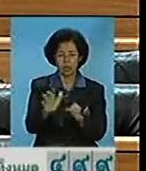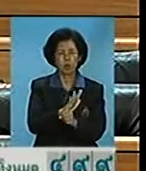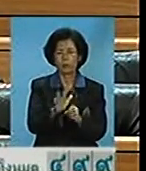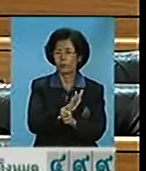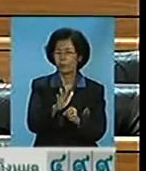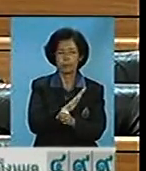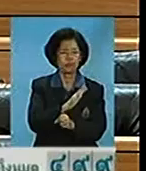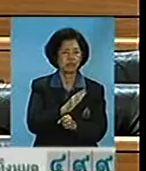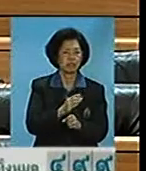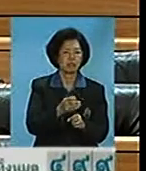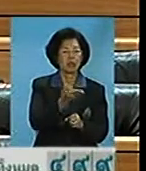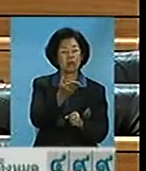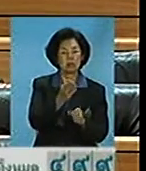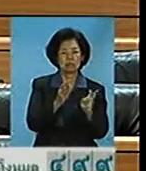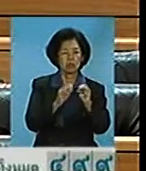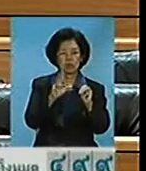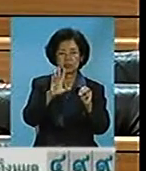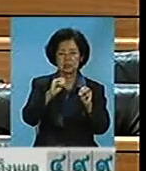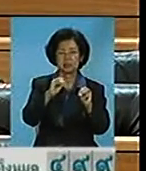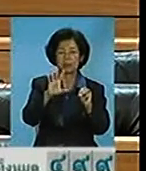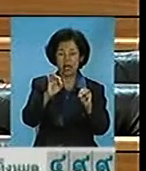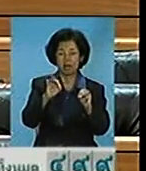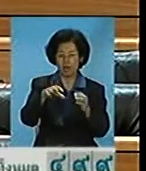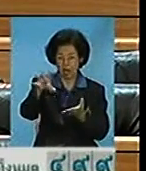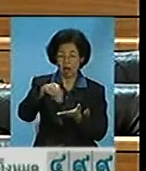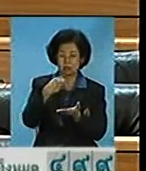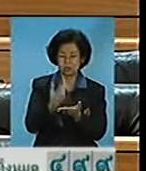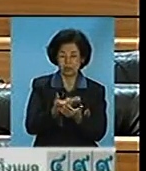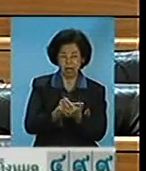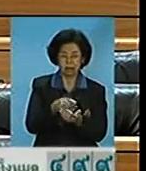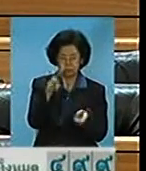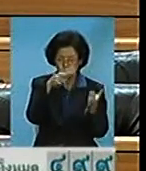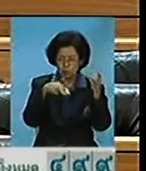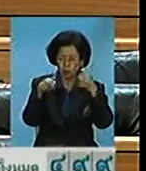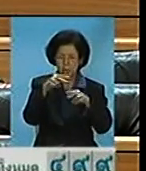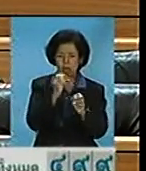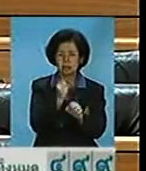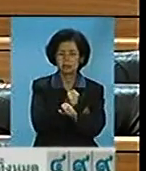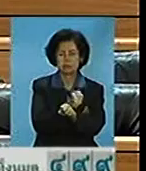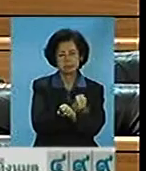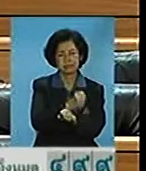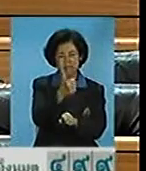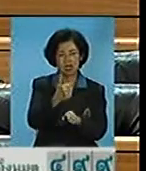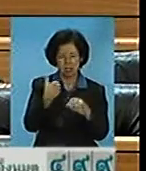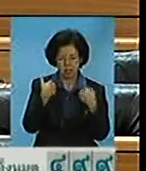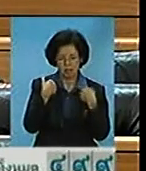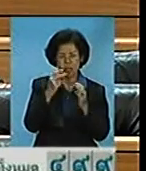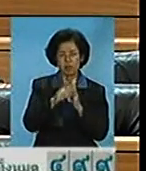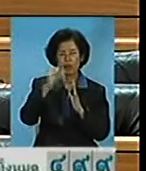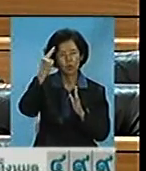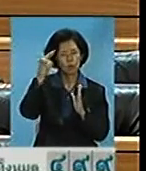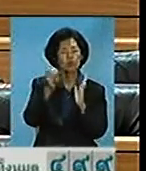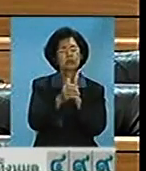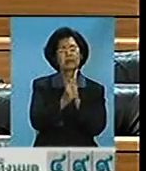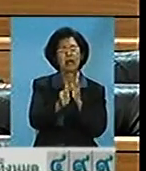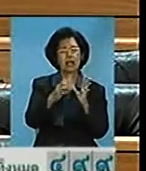พอไปมาตรา49ก็สามารถที่จะเอาเงินมาดูแลเรื่องแรงงานได้ให้เขาเป็นคนที่มีความรู้มีความชำนาญเรื่อง